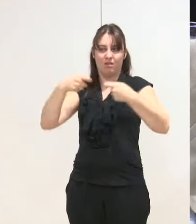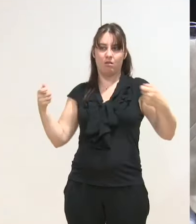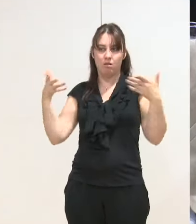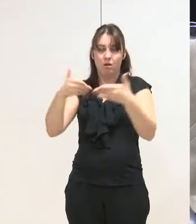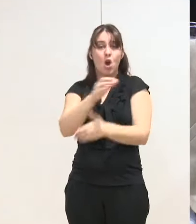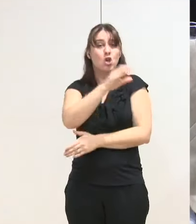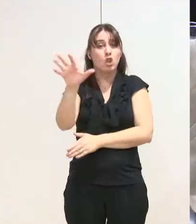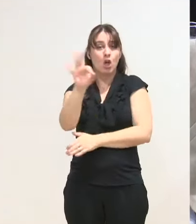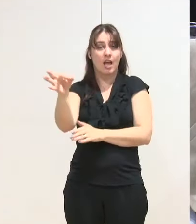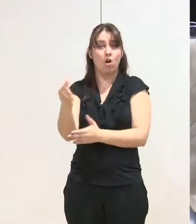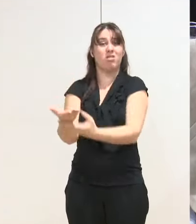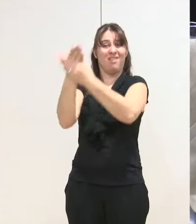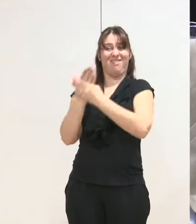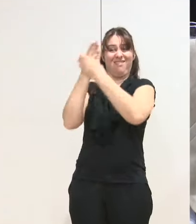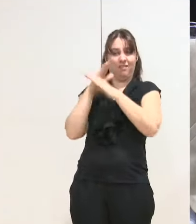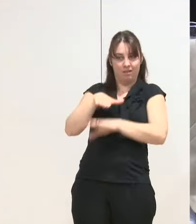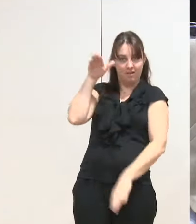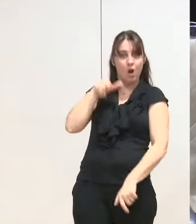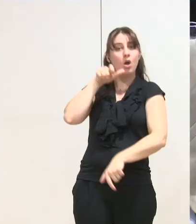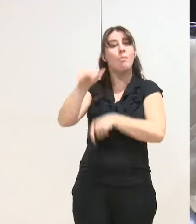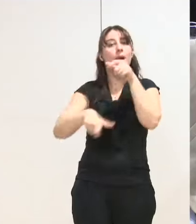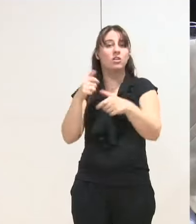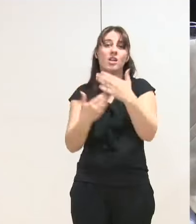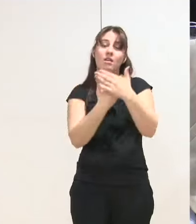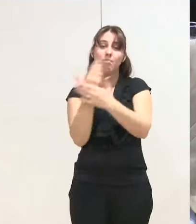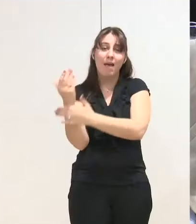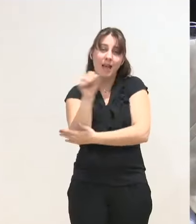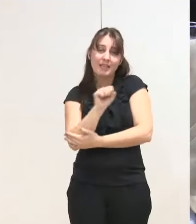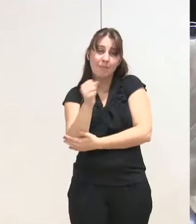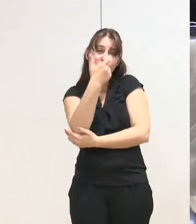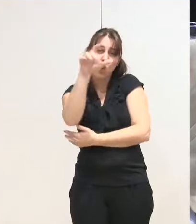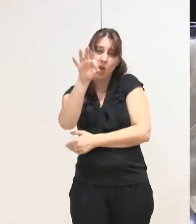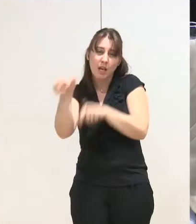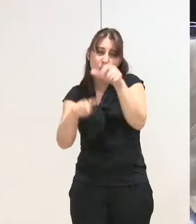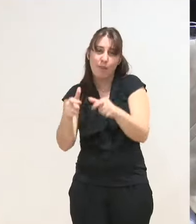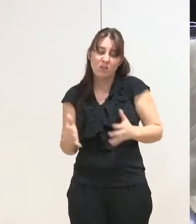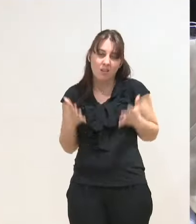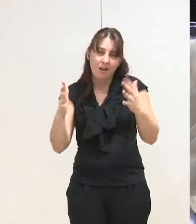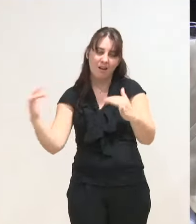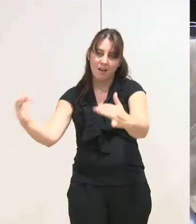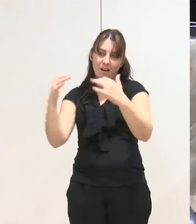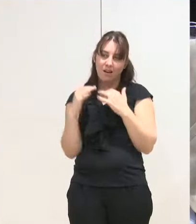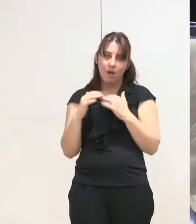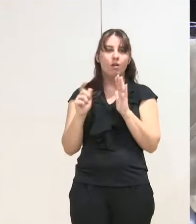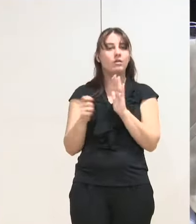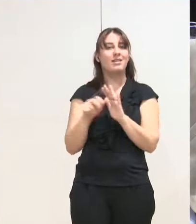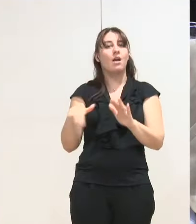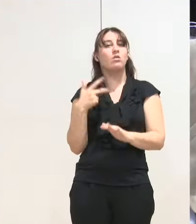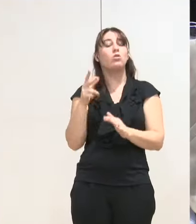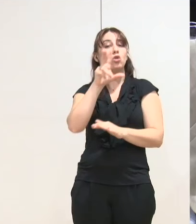déposés 250 personnes mobilisées un samedi matin pour présélectionner les 30 projets qui vont être instruit cet été par les